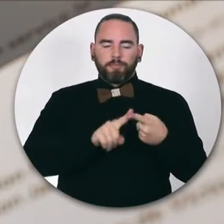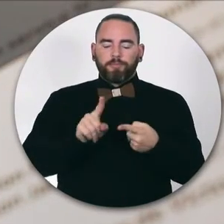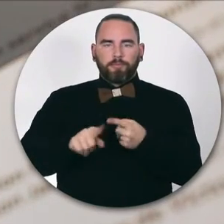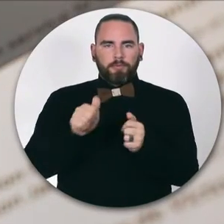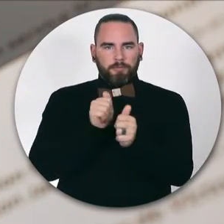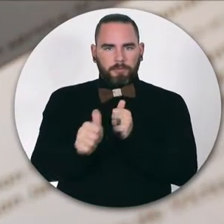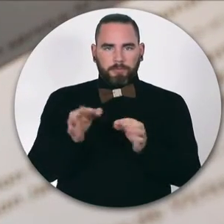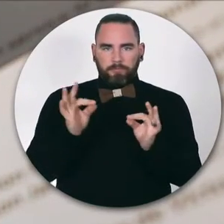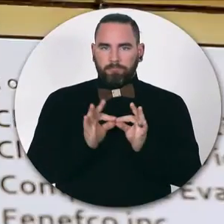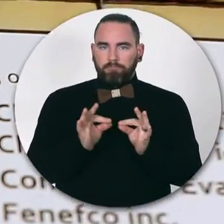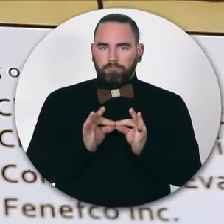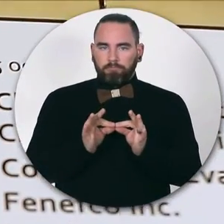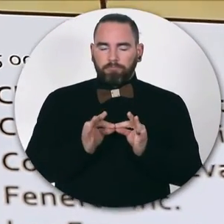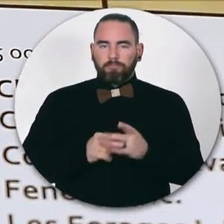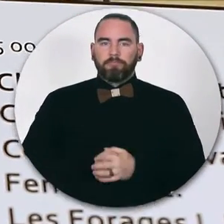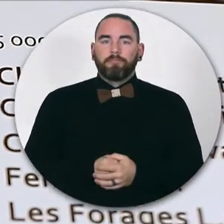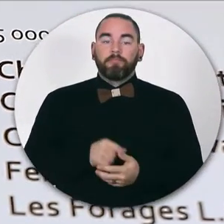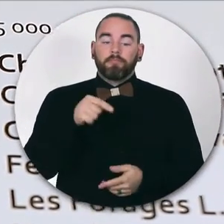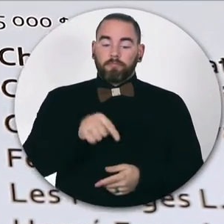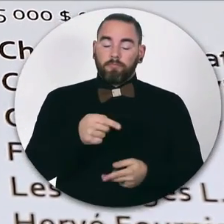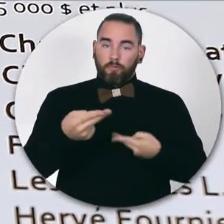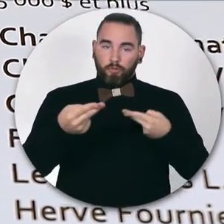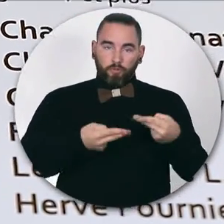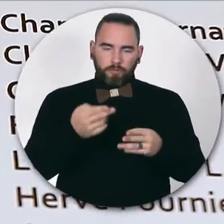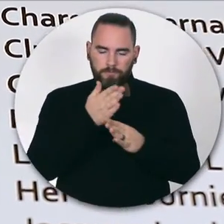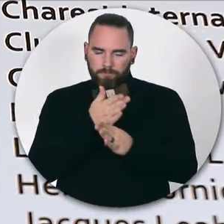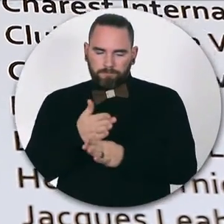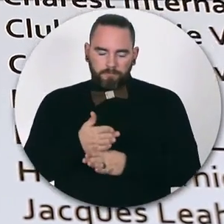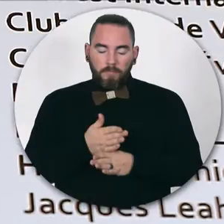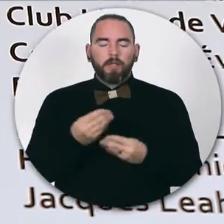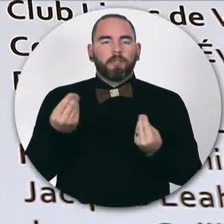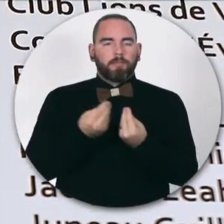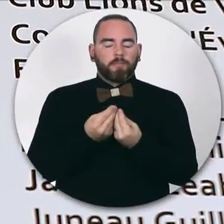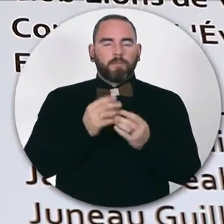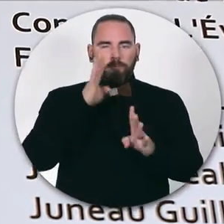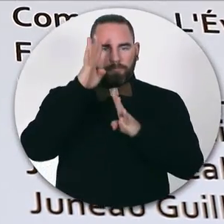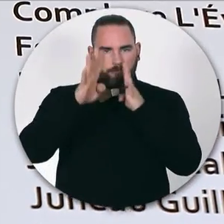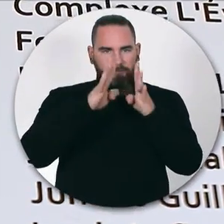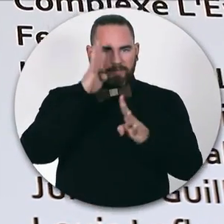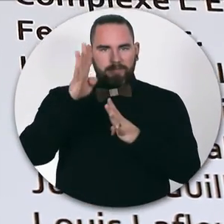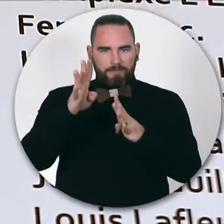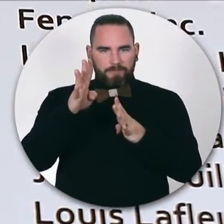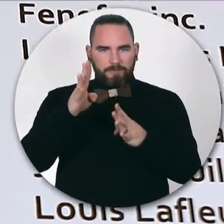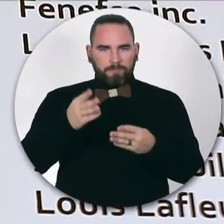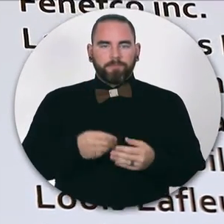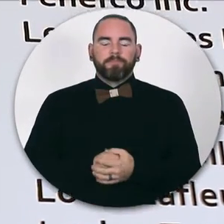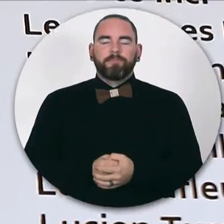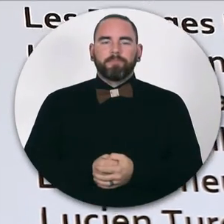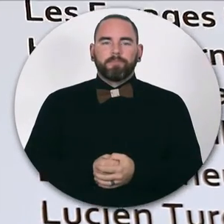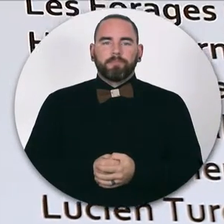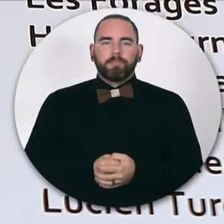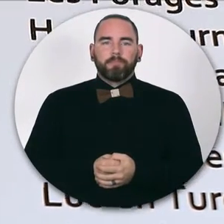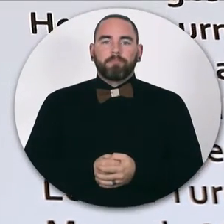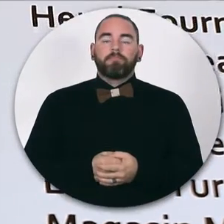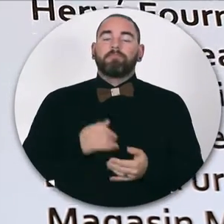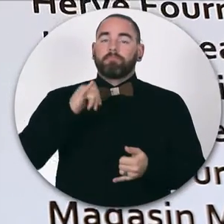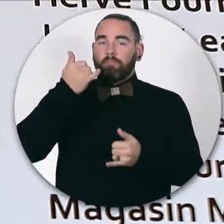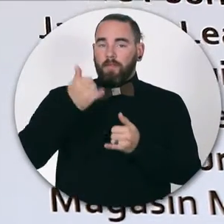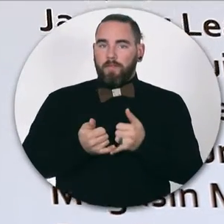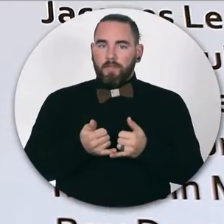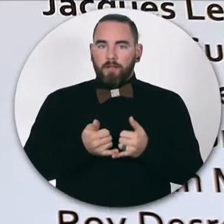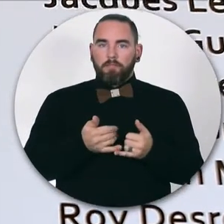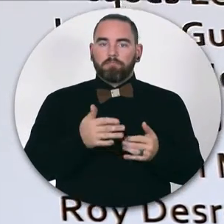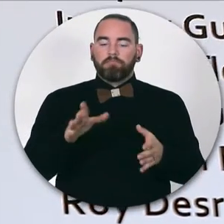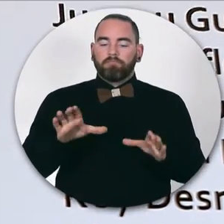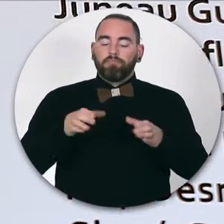forme de dépassement de coûts. Ce budget a été ficelé grâce à une grande créativité dans le montage financier. Pour compléter le budget,